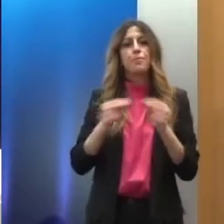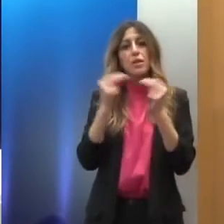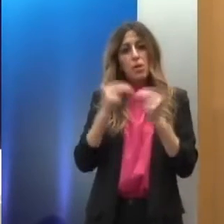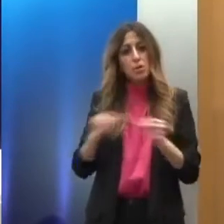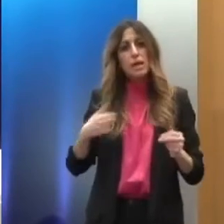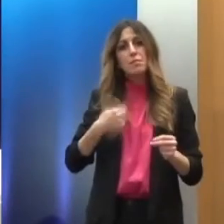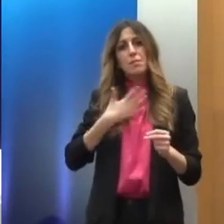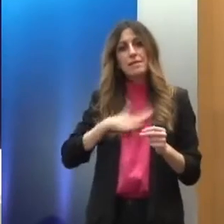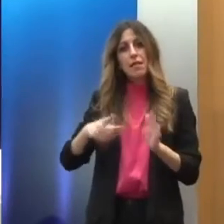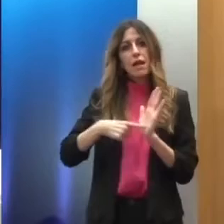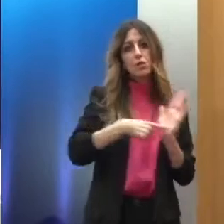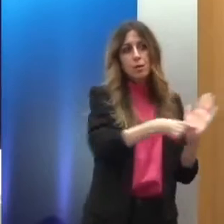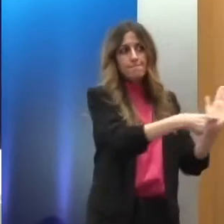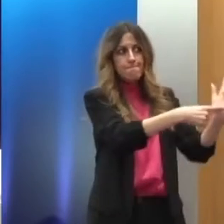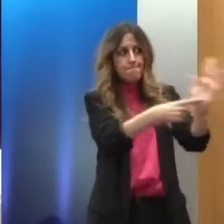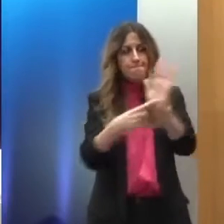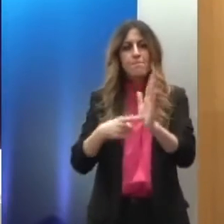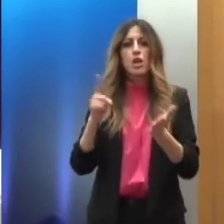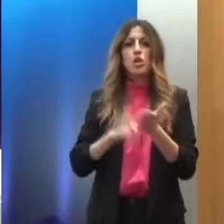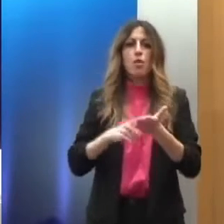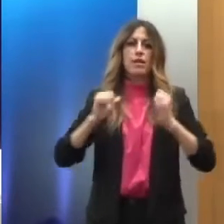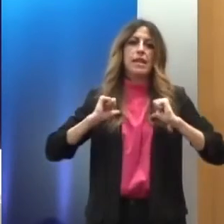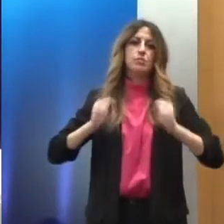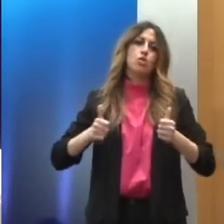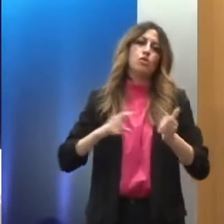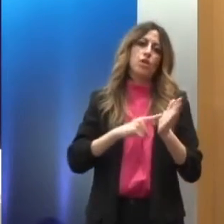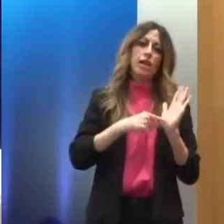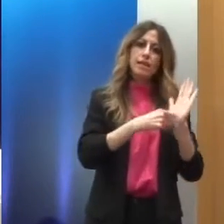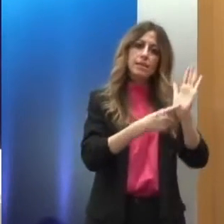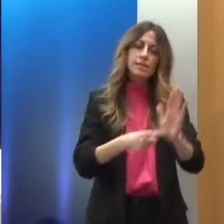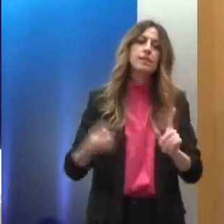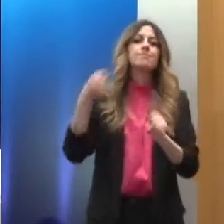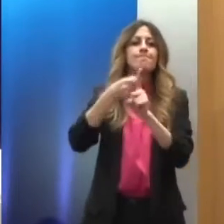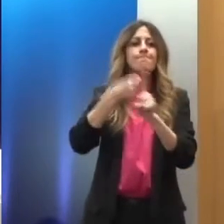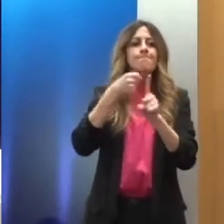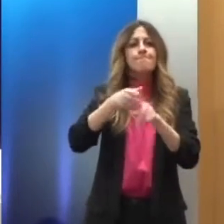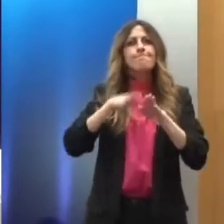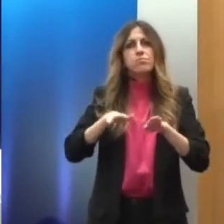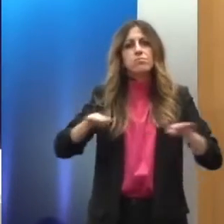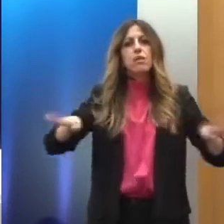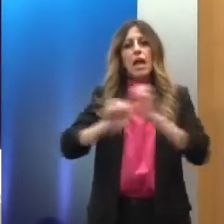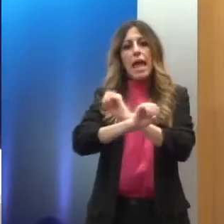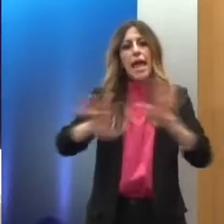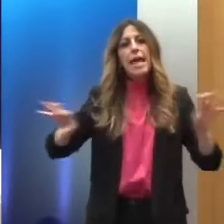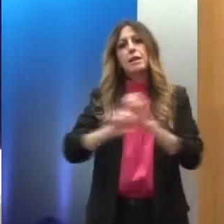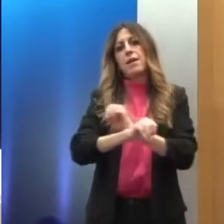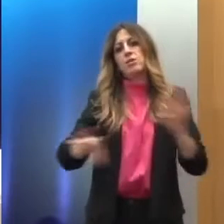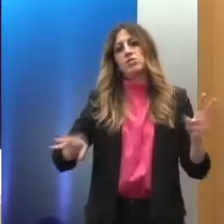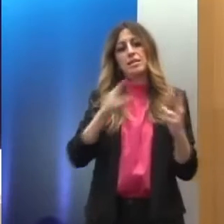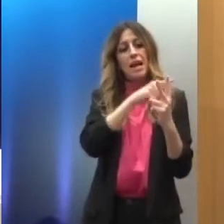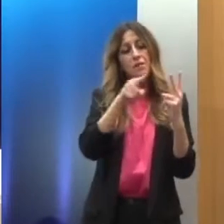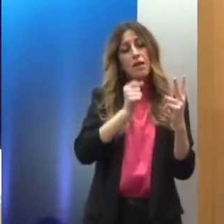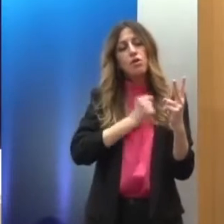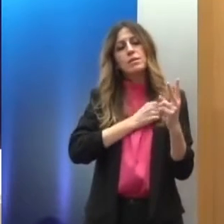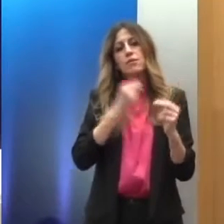προβολή νομοθετικών πρωτοβουλειών και εκστρατεία ενημέρωσης θεωρώ ότι είναι ένα από τα πιο σημαντικά